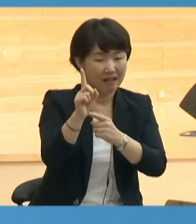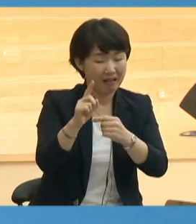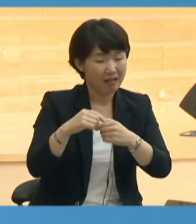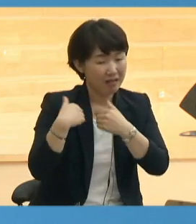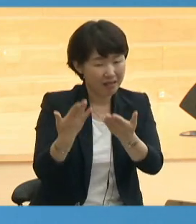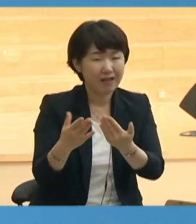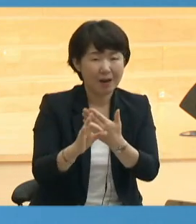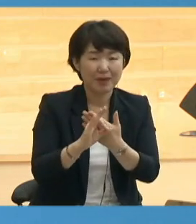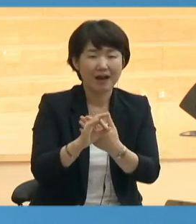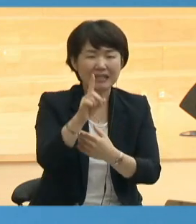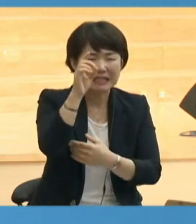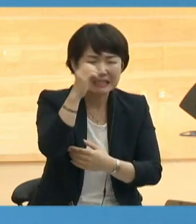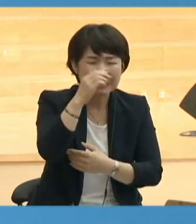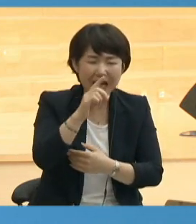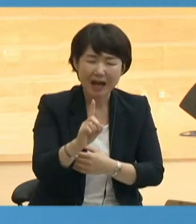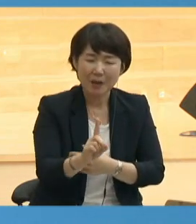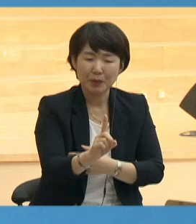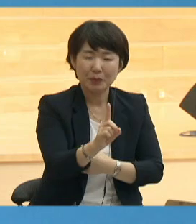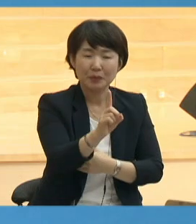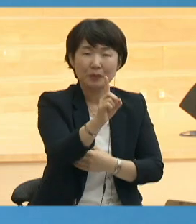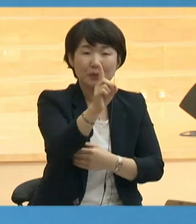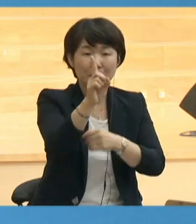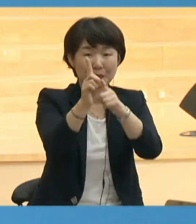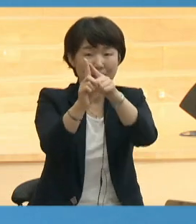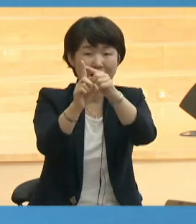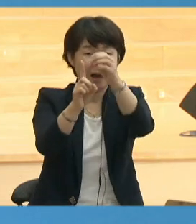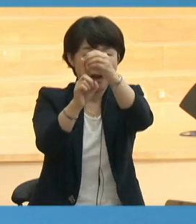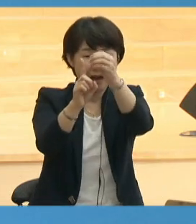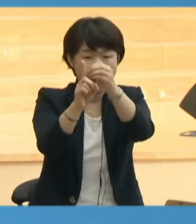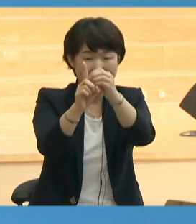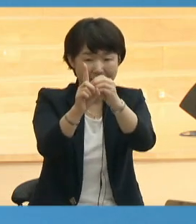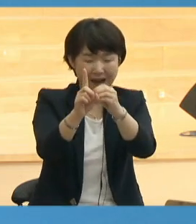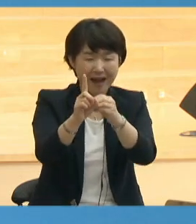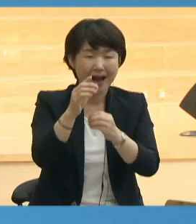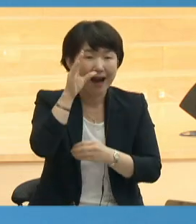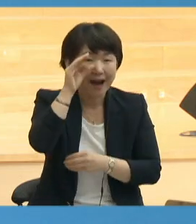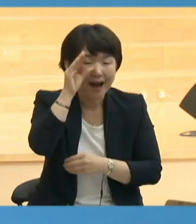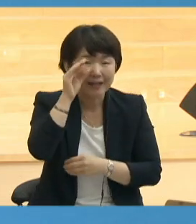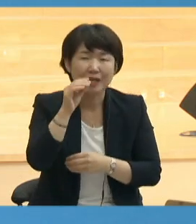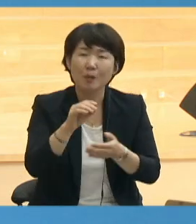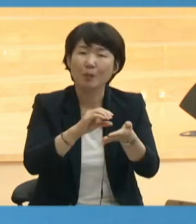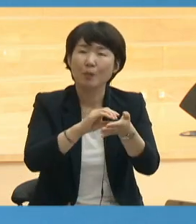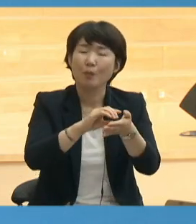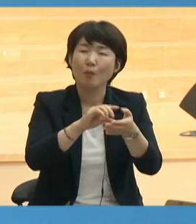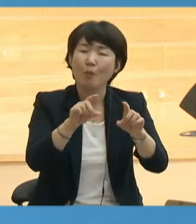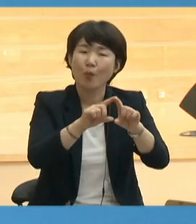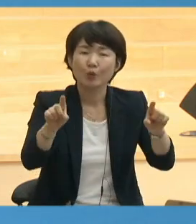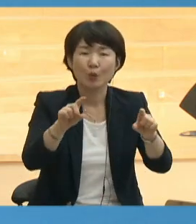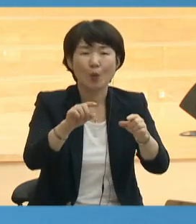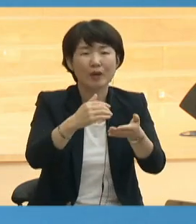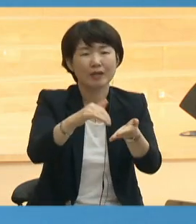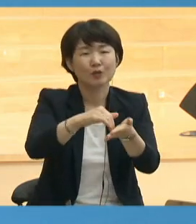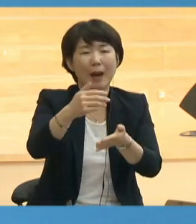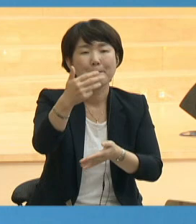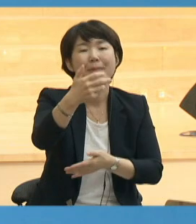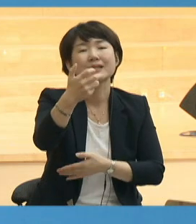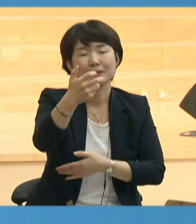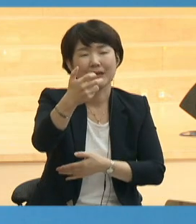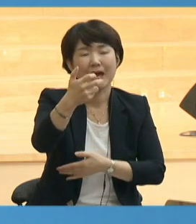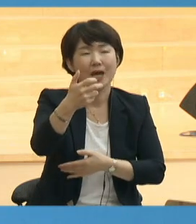한줄기 올라온 볼이 에서 알이 몇개 보통 80 개 좀